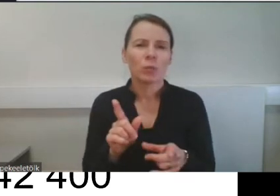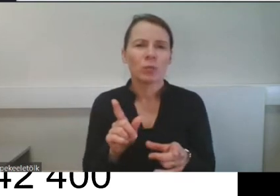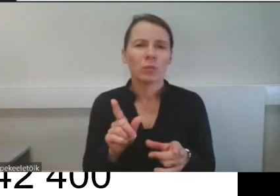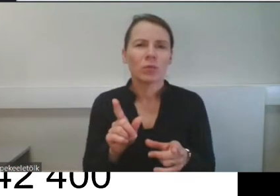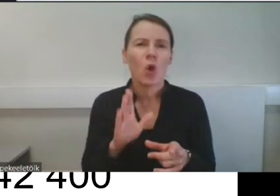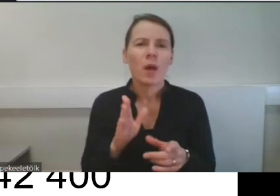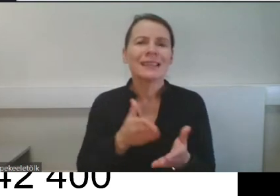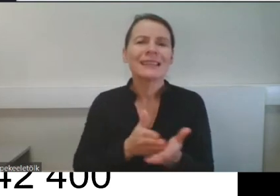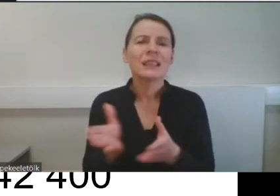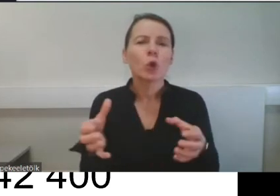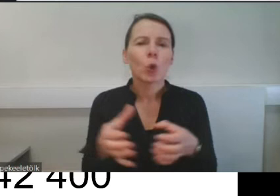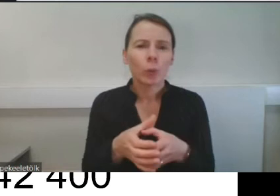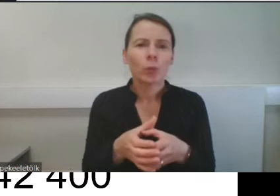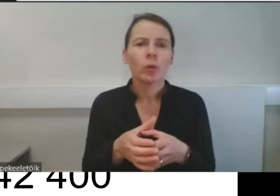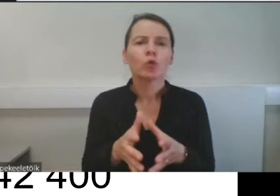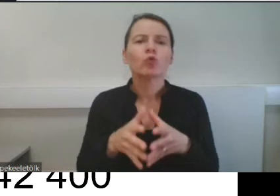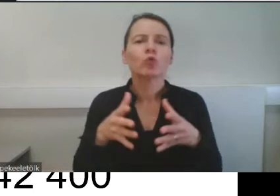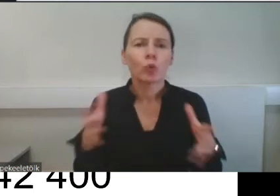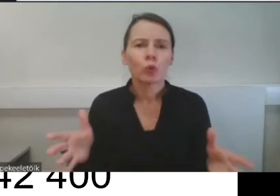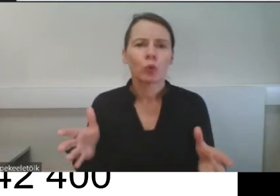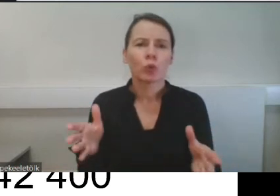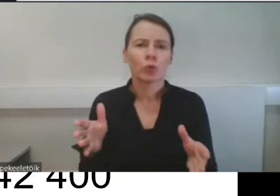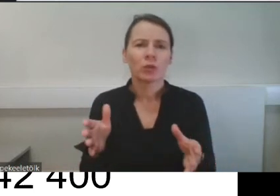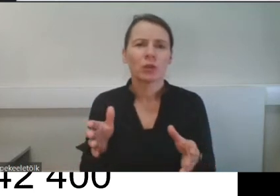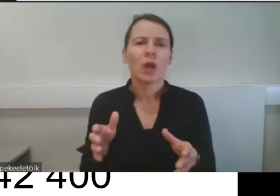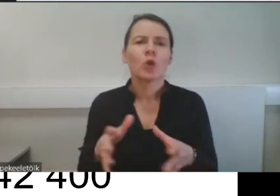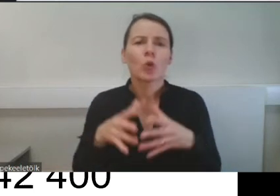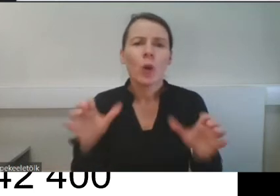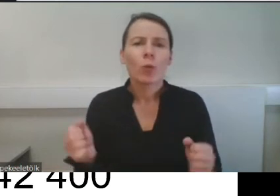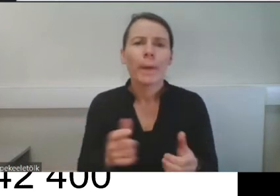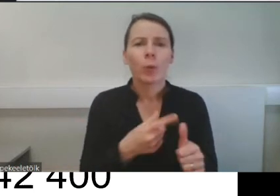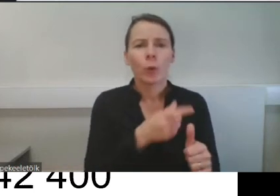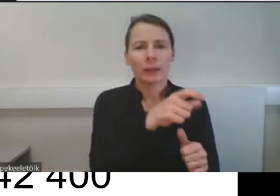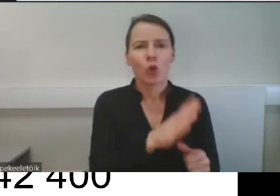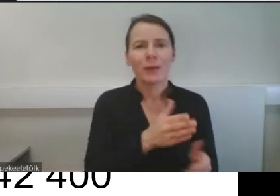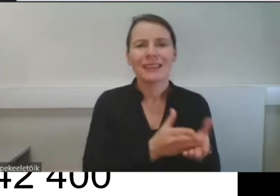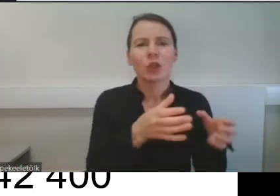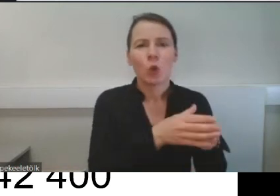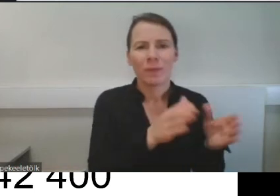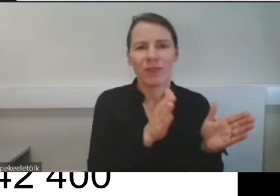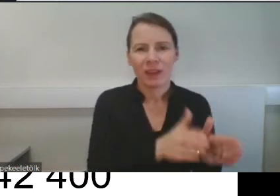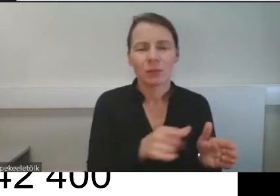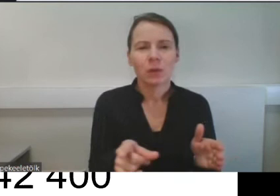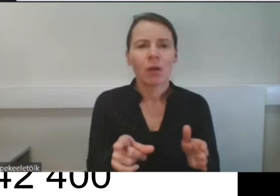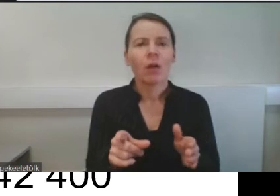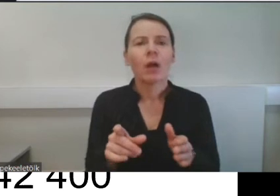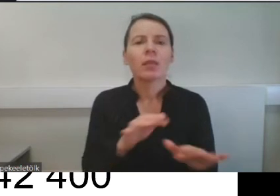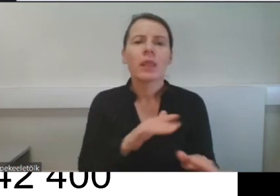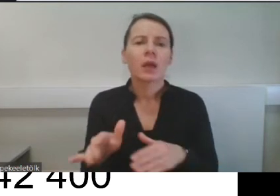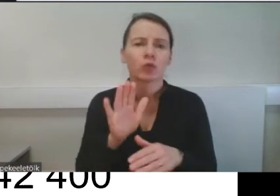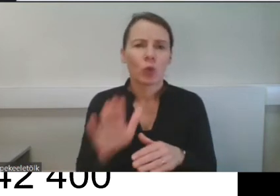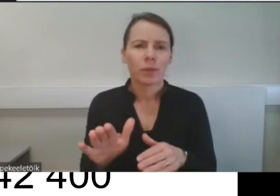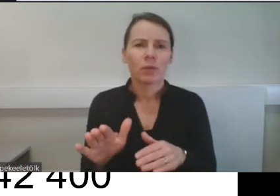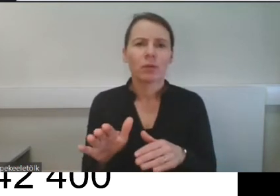jooksul see hinnang. Nii et kokku me saame siis tegelikult päris sellise ehmatavalt korraliku arvu, ehk